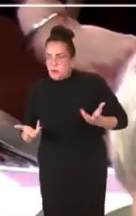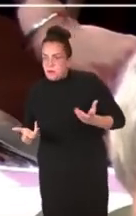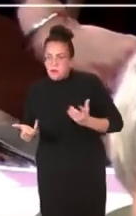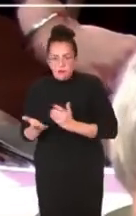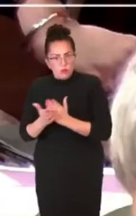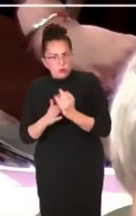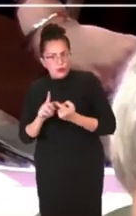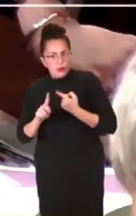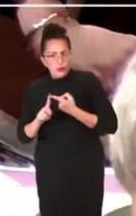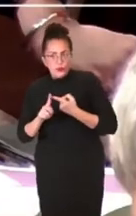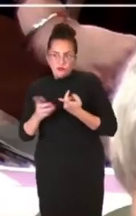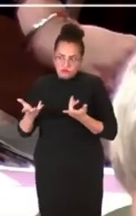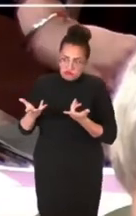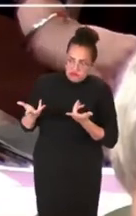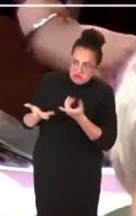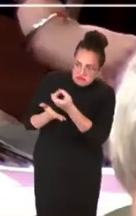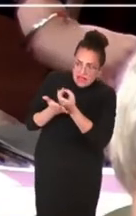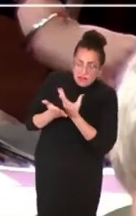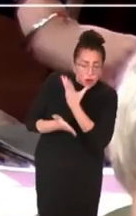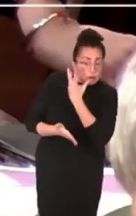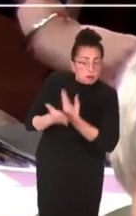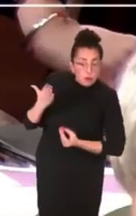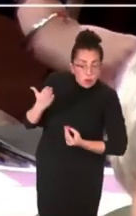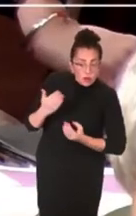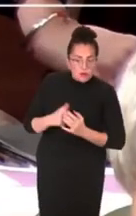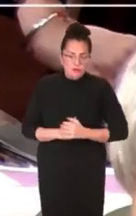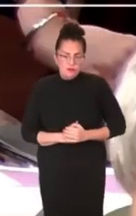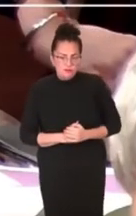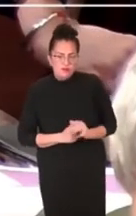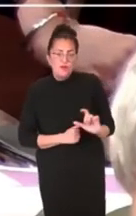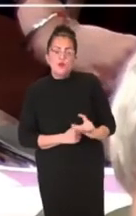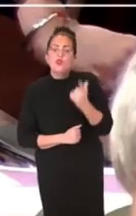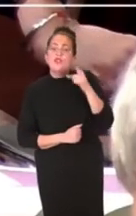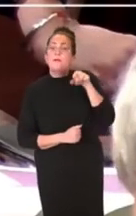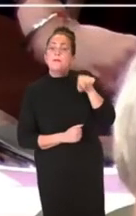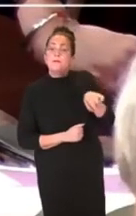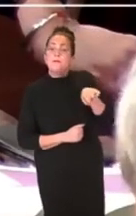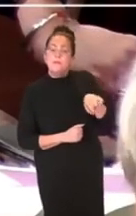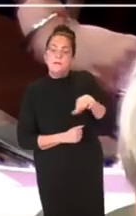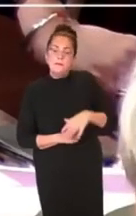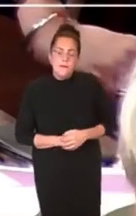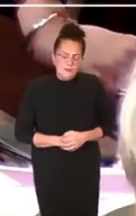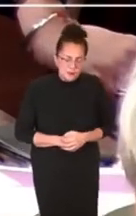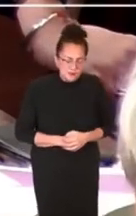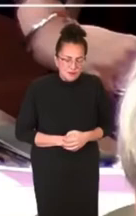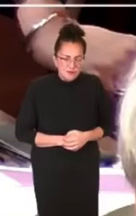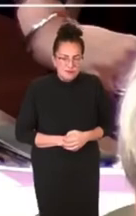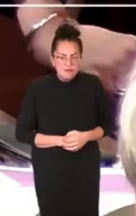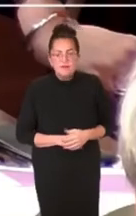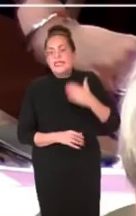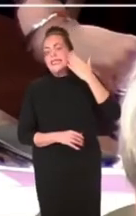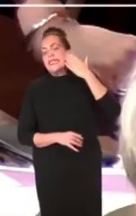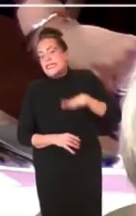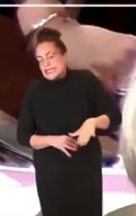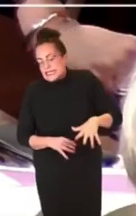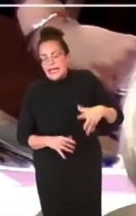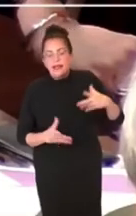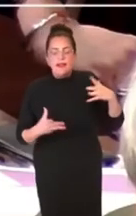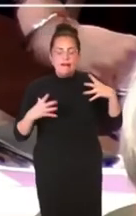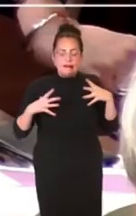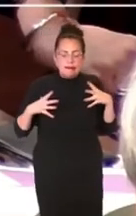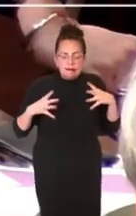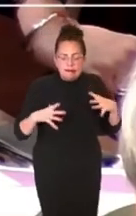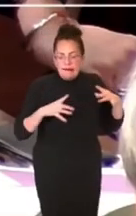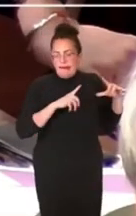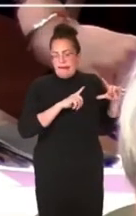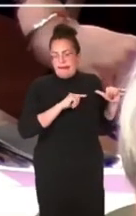important. Autre sujet, la Jalère. Bon, nous savons effectivement combien vous vous étiez mobilisés